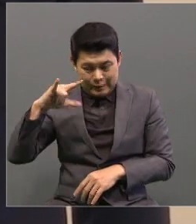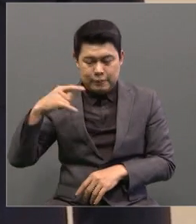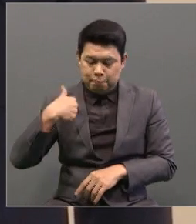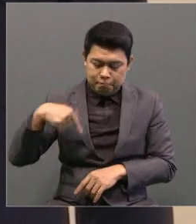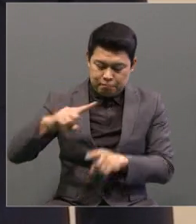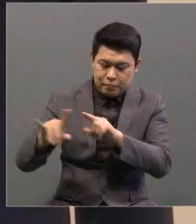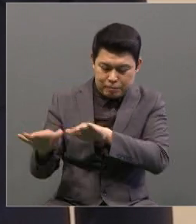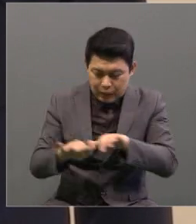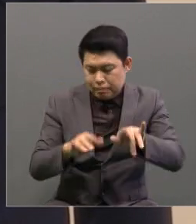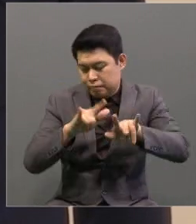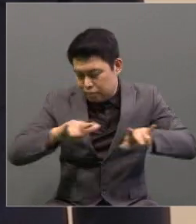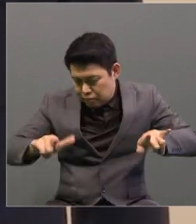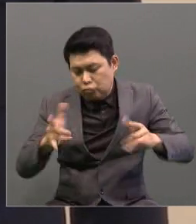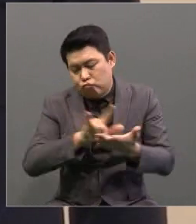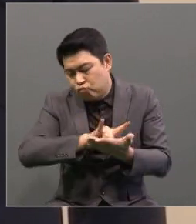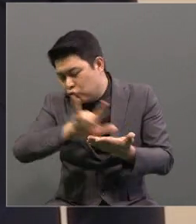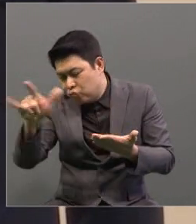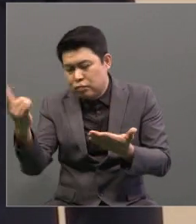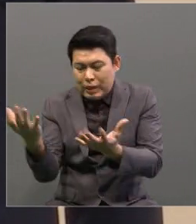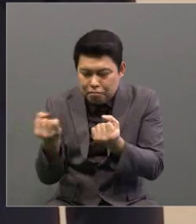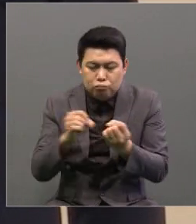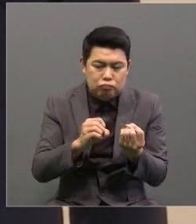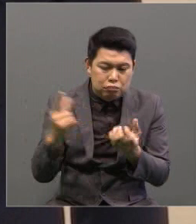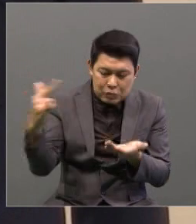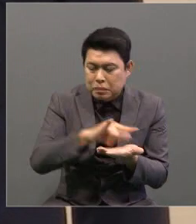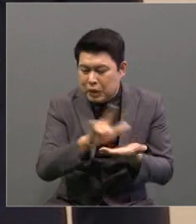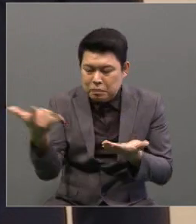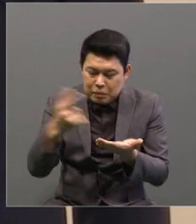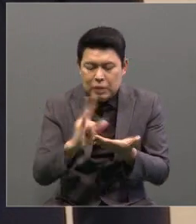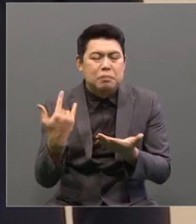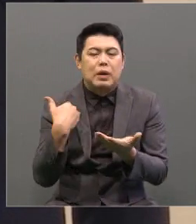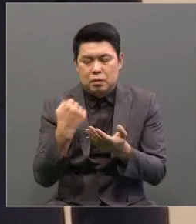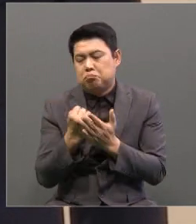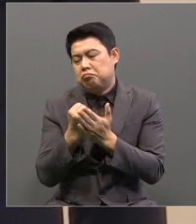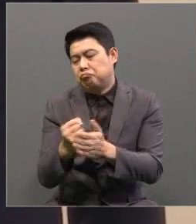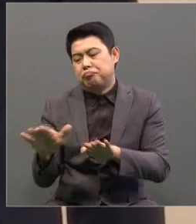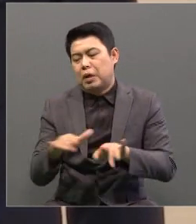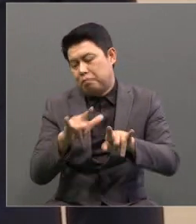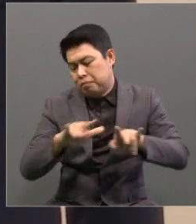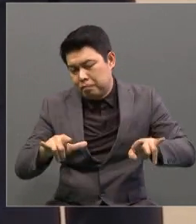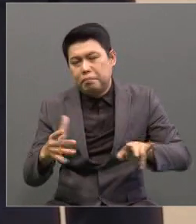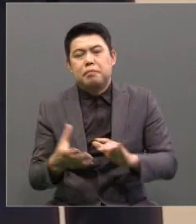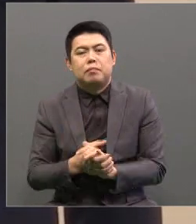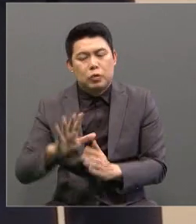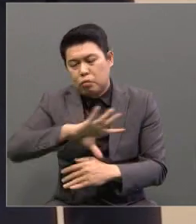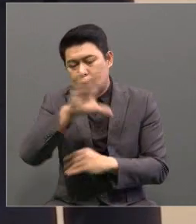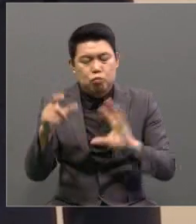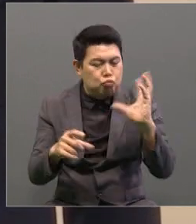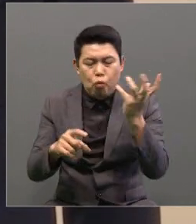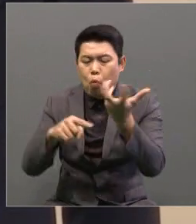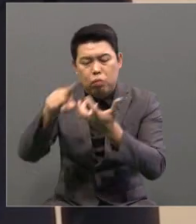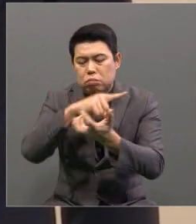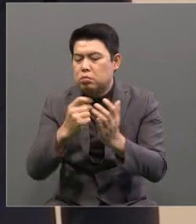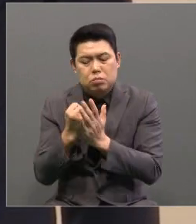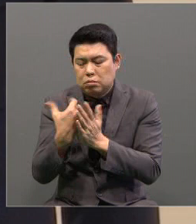อยู่ในการบินนำส่งคนไทยที่ประสบภัยพิบัติจากทุกที่ทั่วโลกนะครับเราพร้อมตลอดเวล